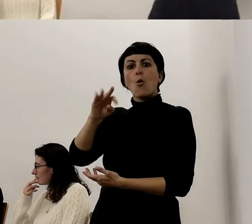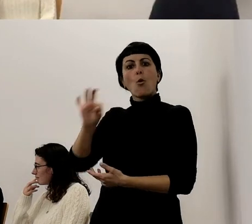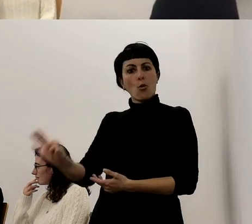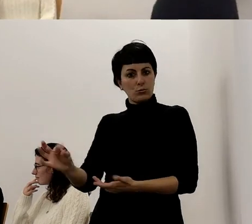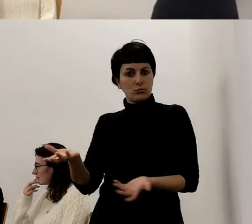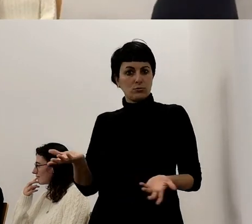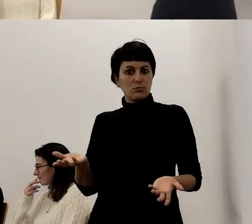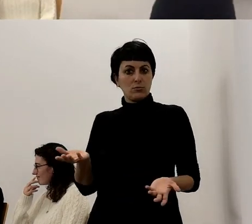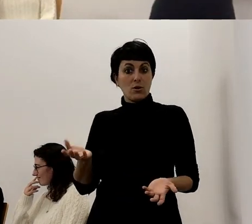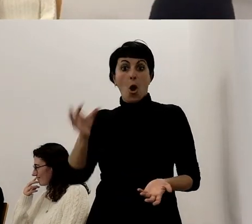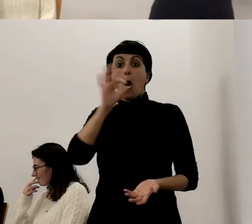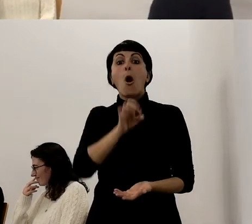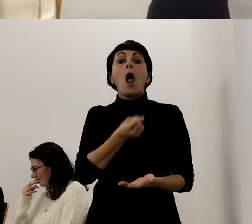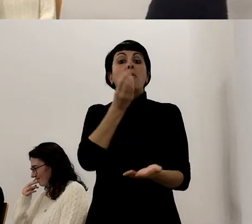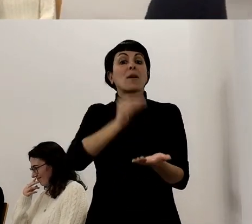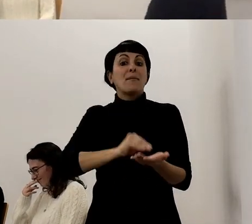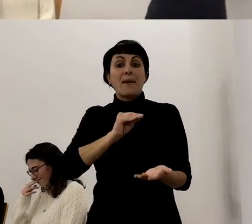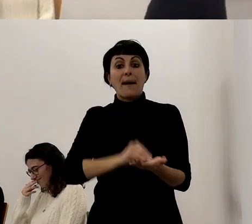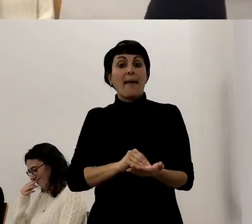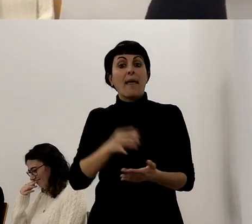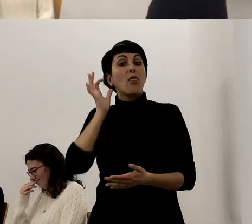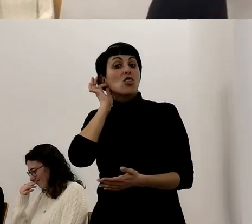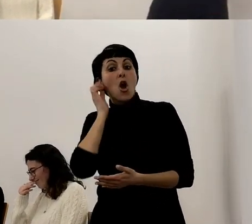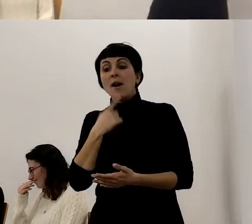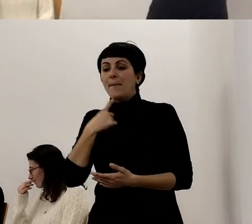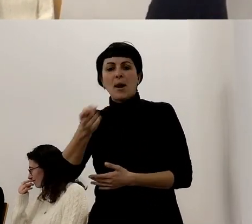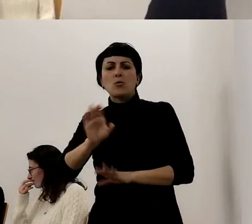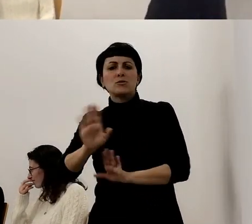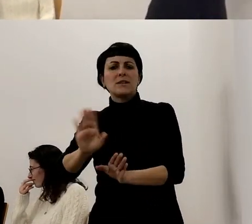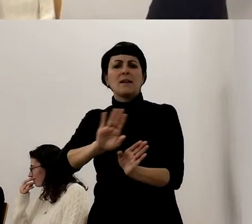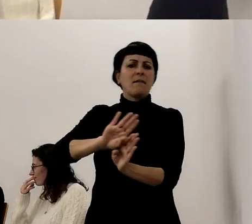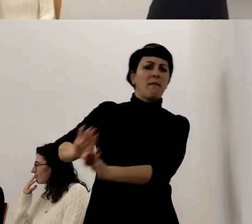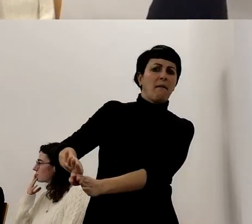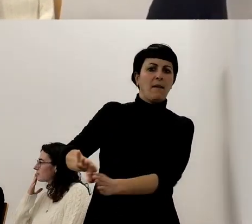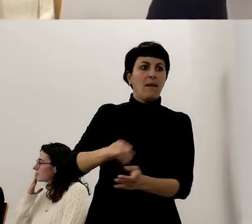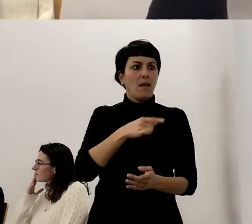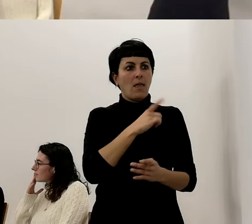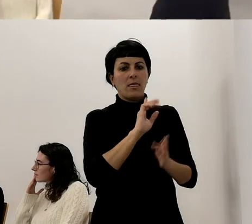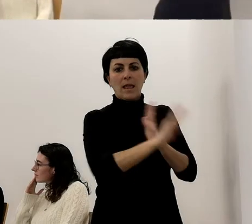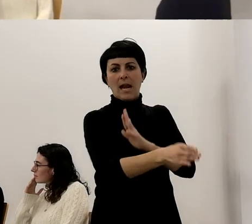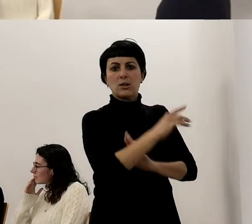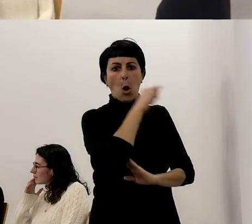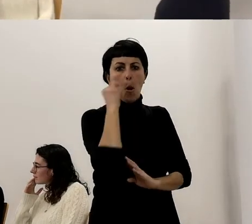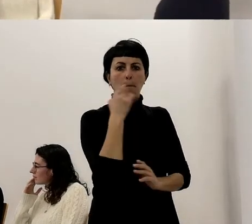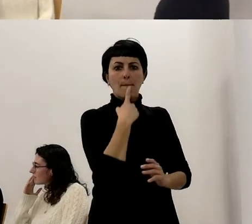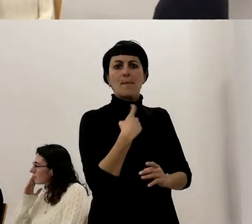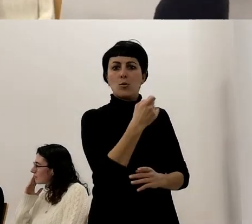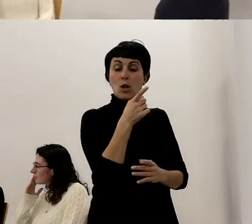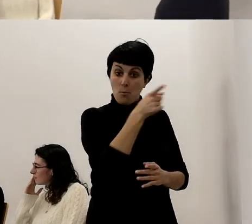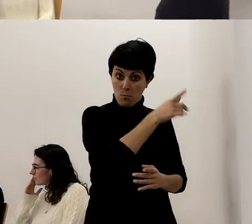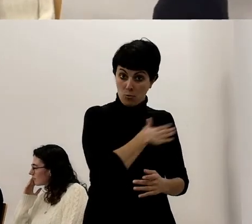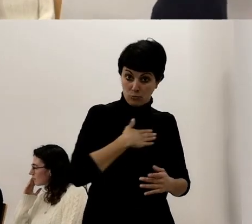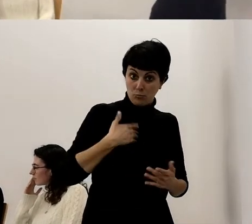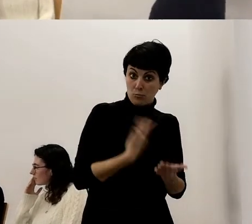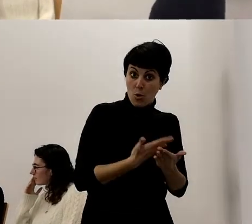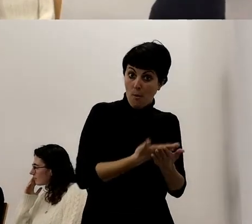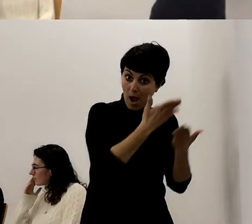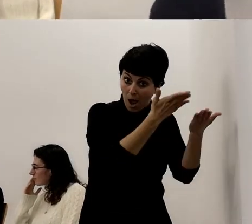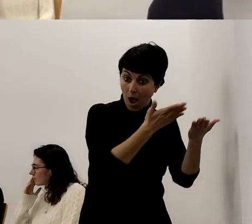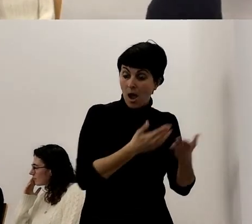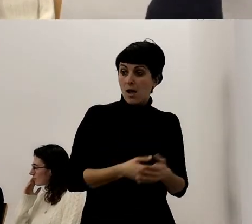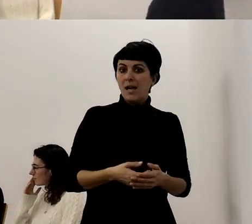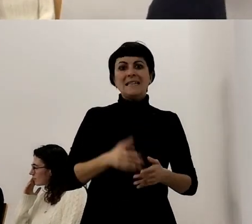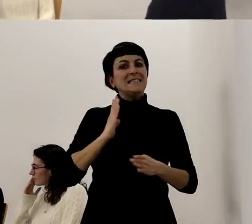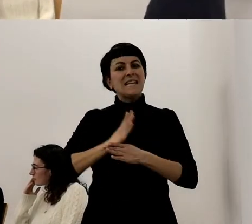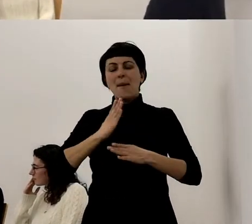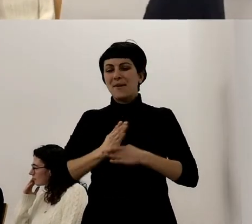li preguntes. No, això és el que passa. Nosaltres ho intentem, perquè el cucut és molt fort. Però sí que és veritat que sempre ens dirigim a la mare perquè